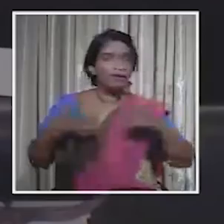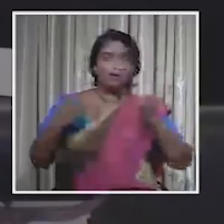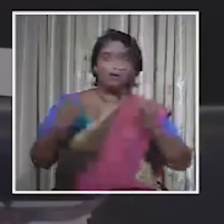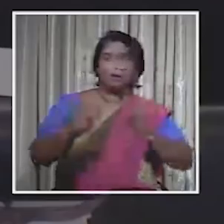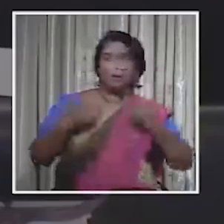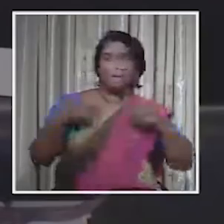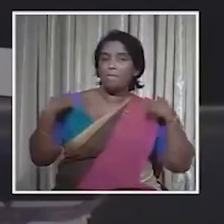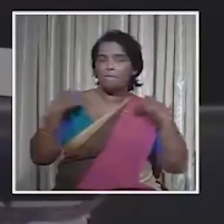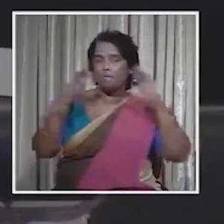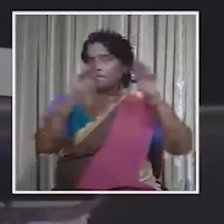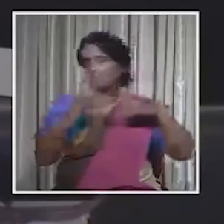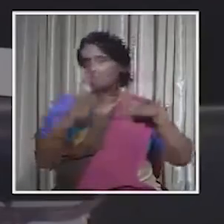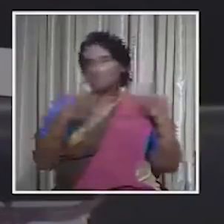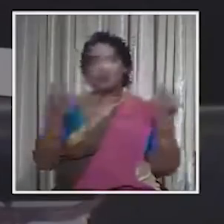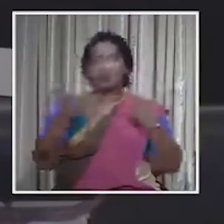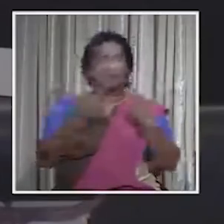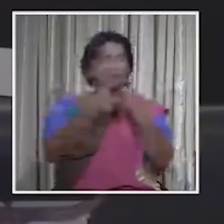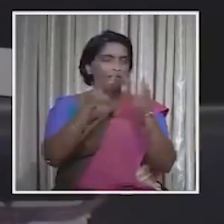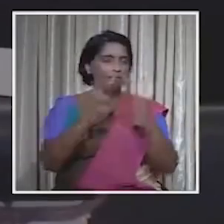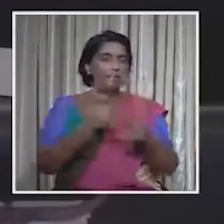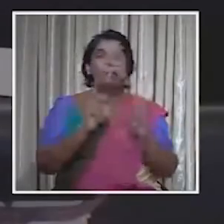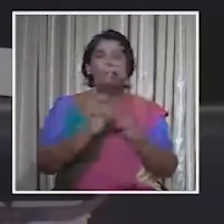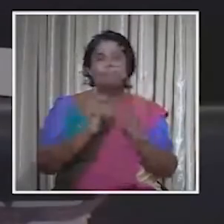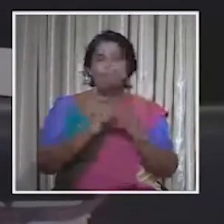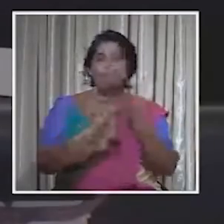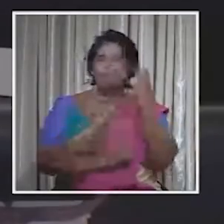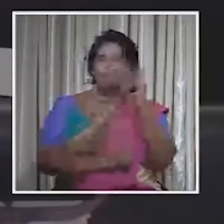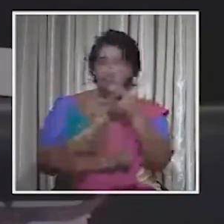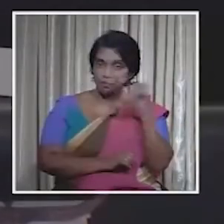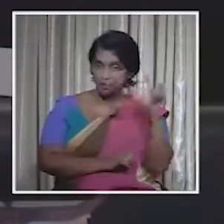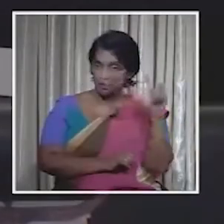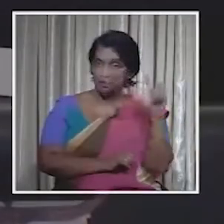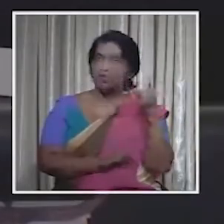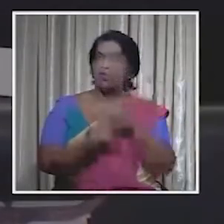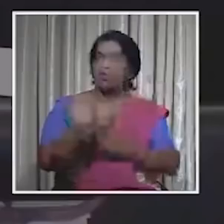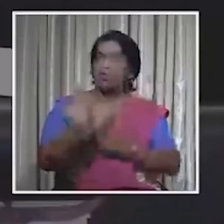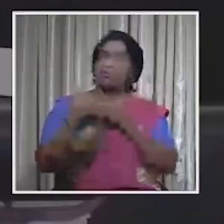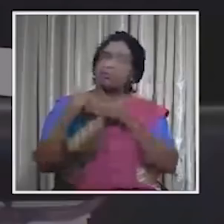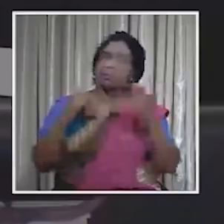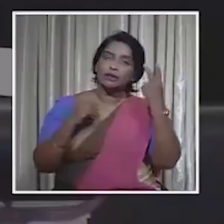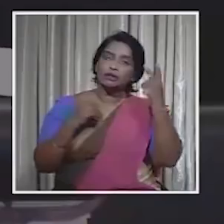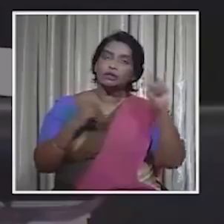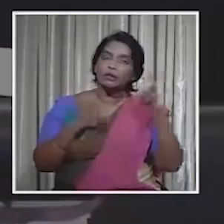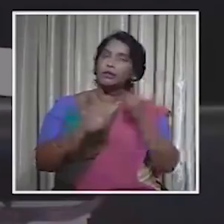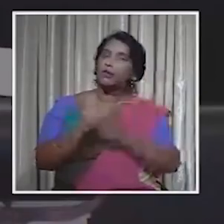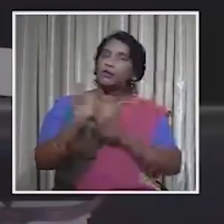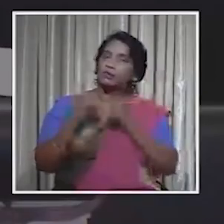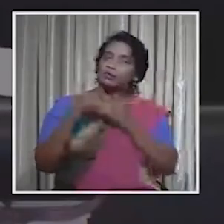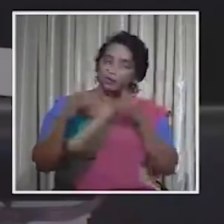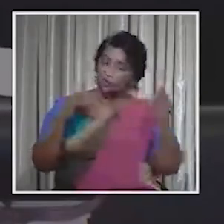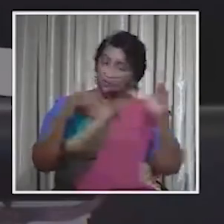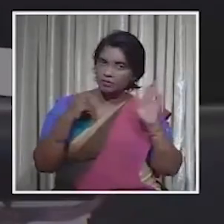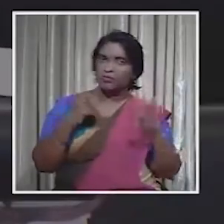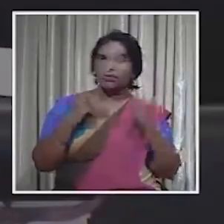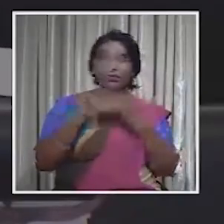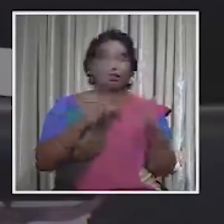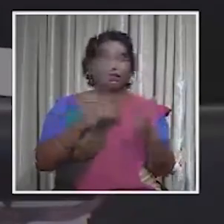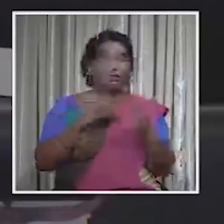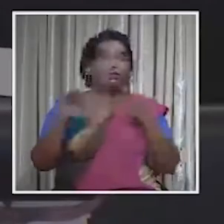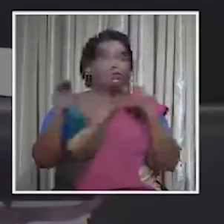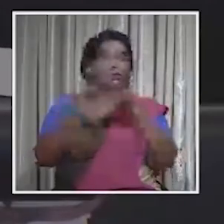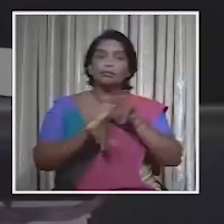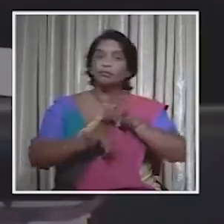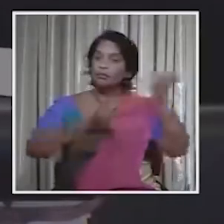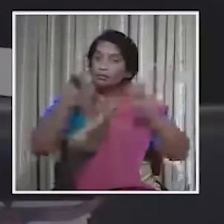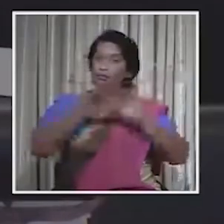தெரிவித்துள்ளார். அதற்கான நடவடிக்கைகள் 3 மாதங்கள் நிறைவடையும் என்றும் அவர் தெரிவித்தார். வெளிநாடுகளுக்கு பணிக்கு செல்கின்ற அனைத்து தொழிலாளர்களுக்கும் விசேட